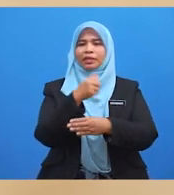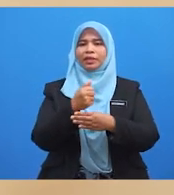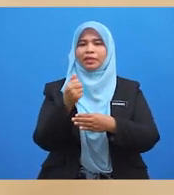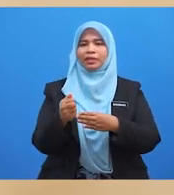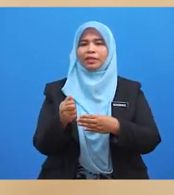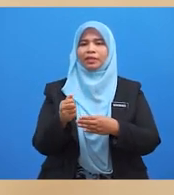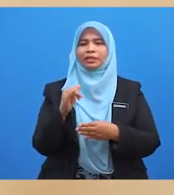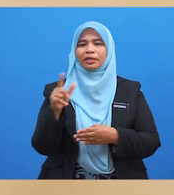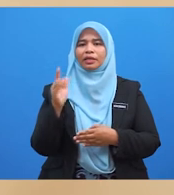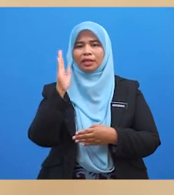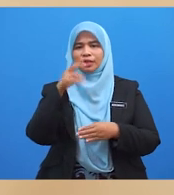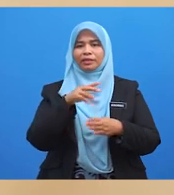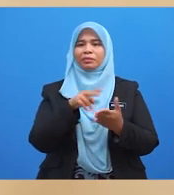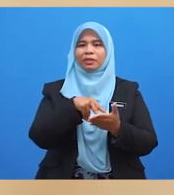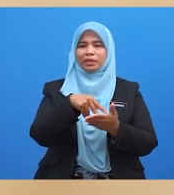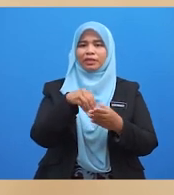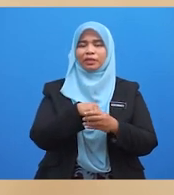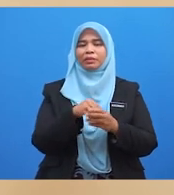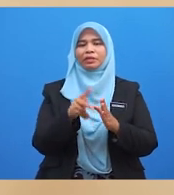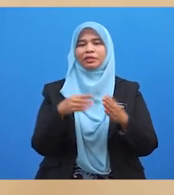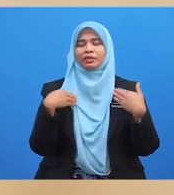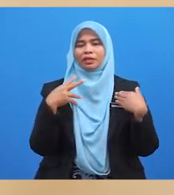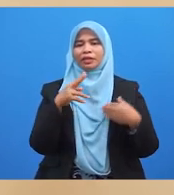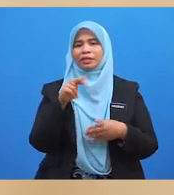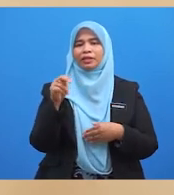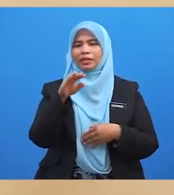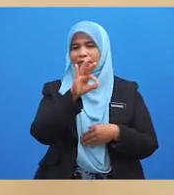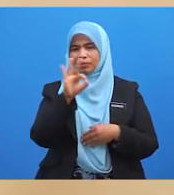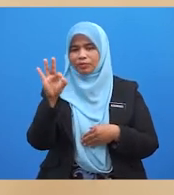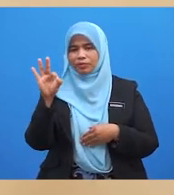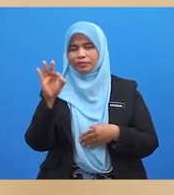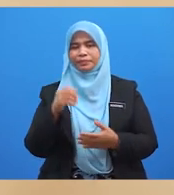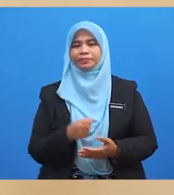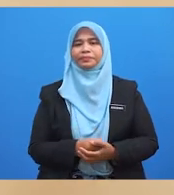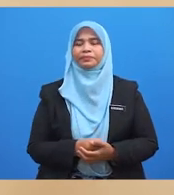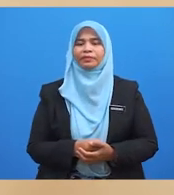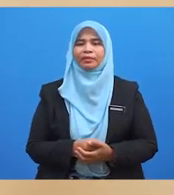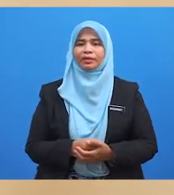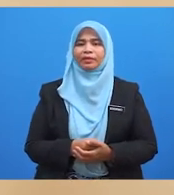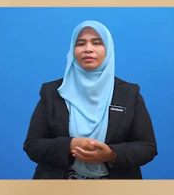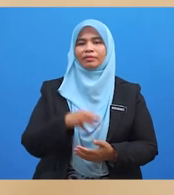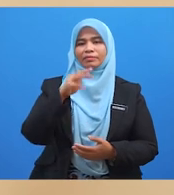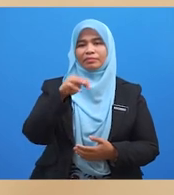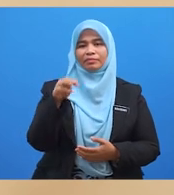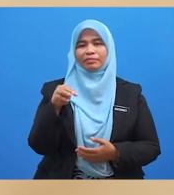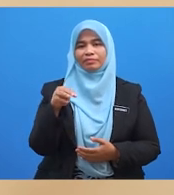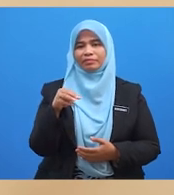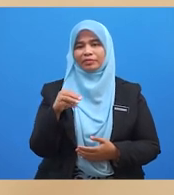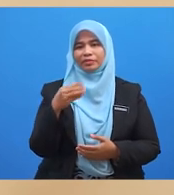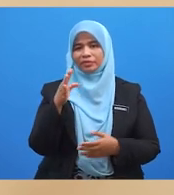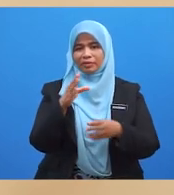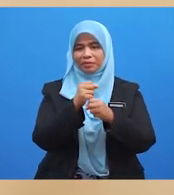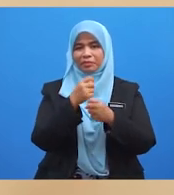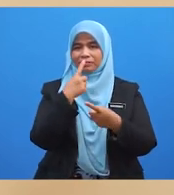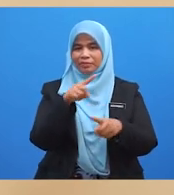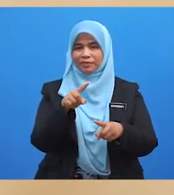keadaan tempat kosong. Murid-murid sudah mendapat jawapannya? Mari kita lihat jawapannya. Jawapan